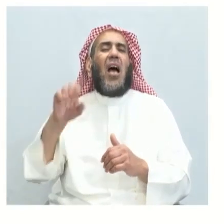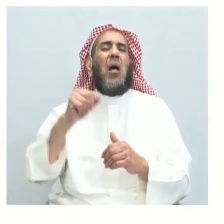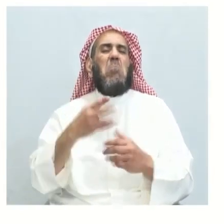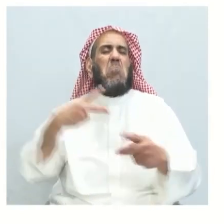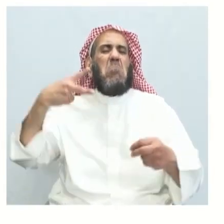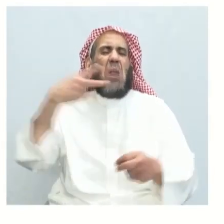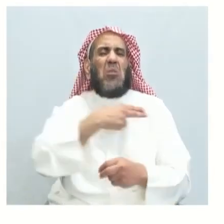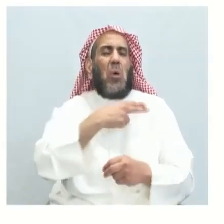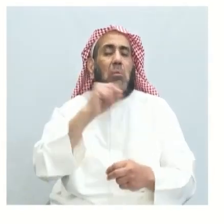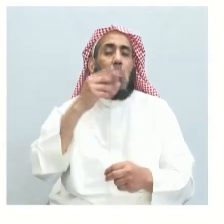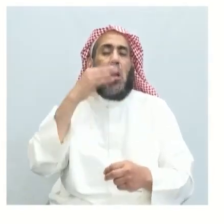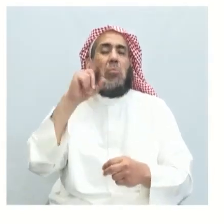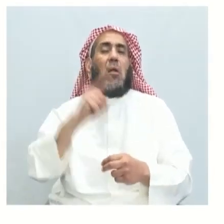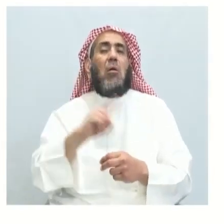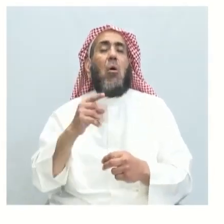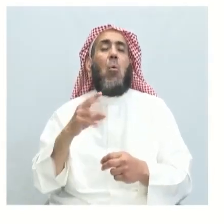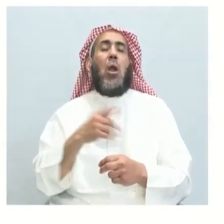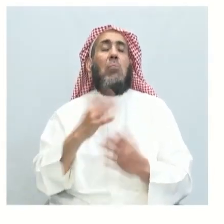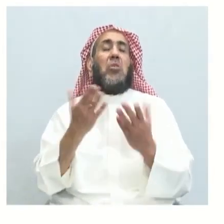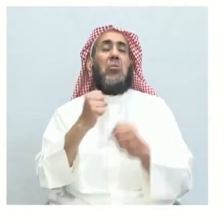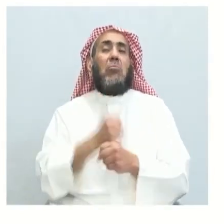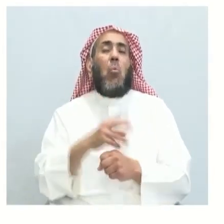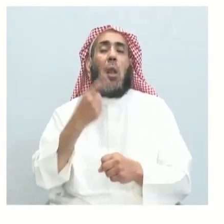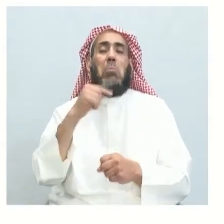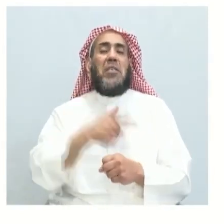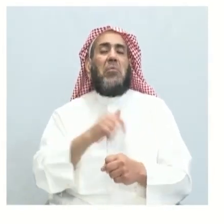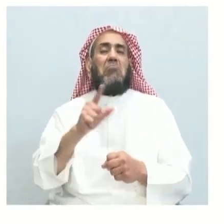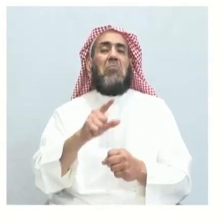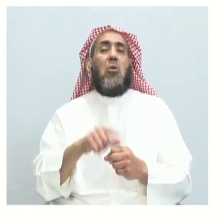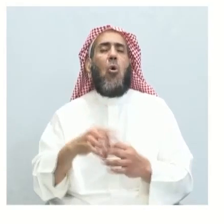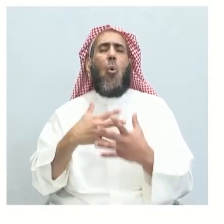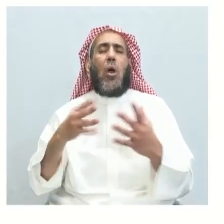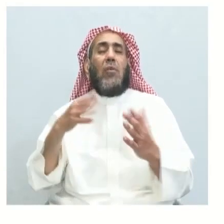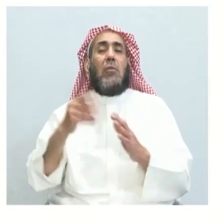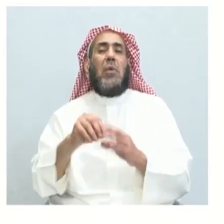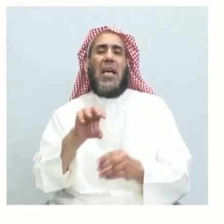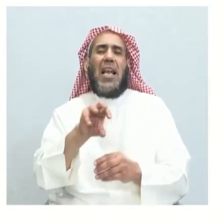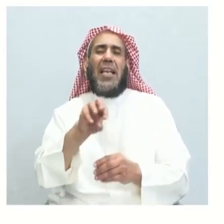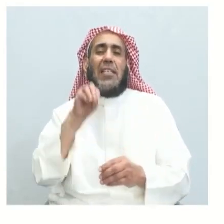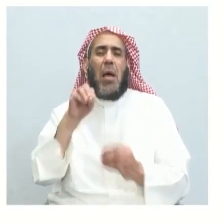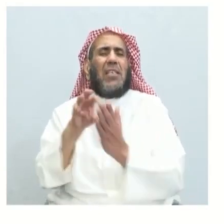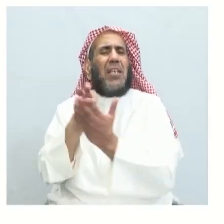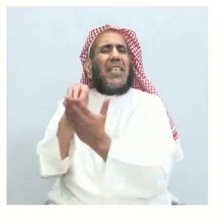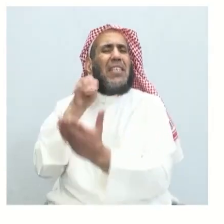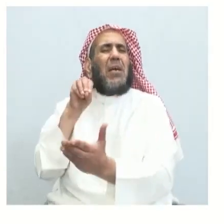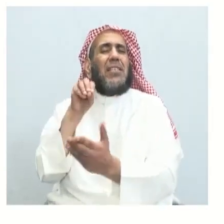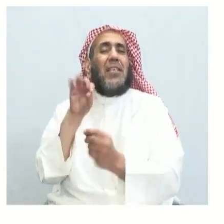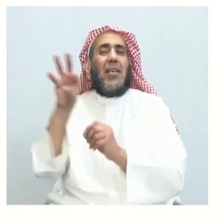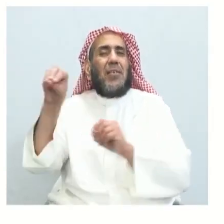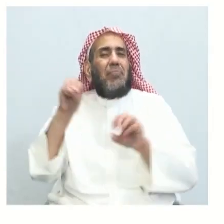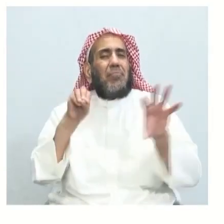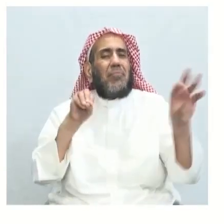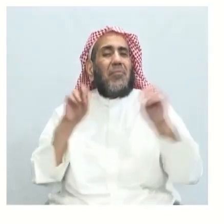المقطوعه التي لم تبدا بحمد الله ولا بالصلاه على نبي ولا بالبسمله وكثر في خطبهم الاقتباس ما المقصود بالاقتباس كثروا ال الخطبه